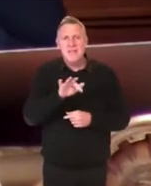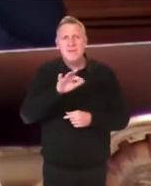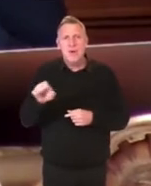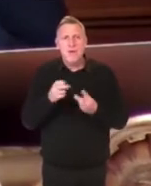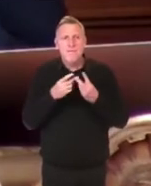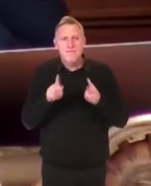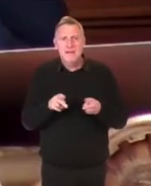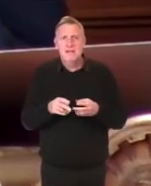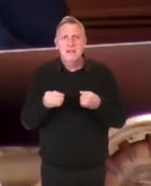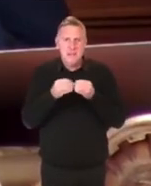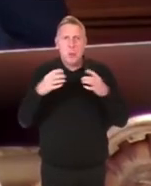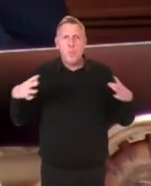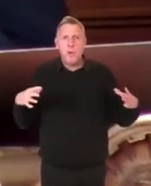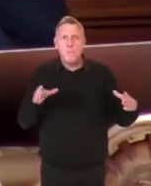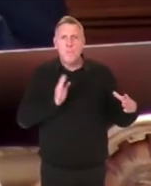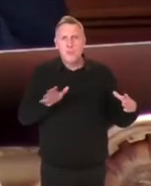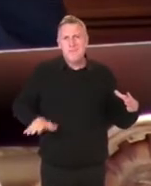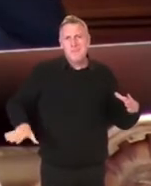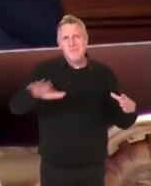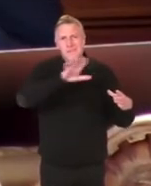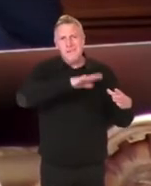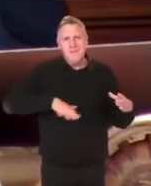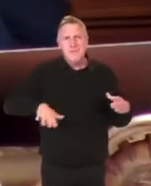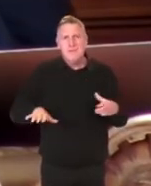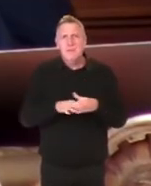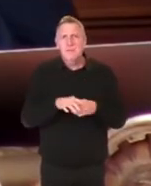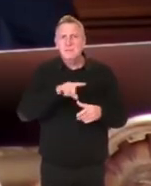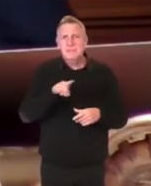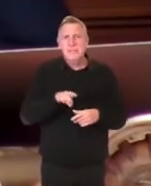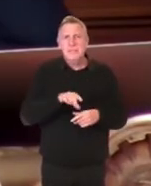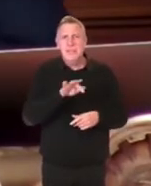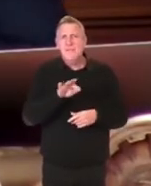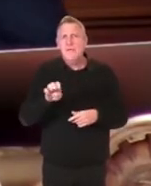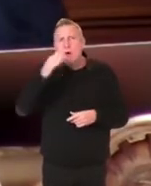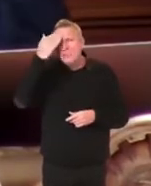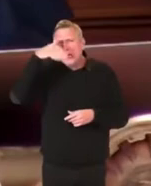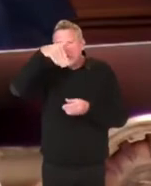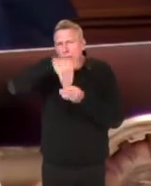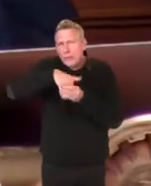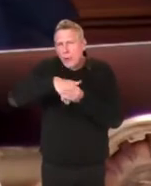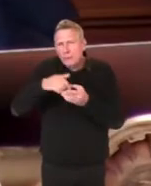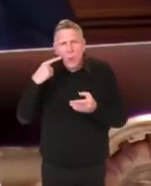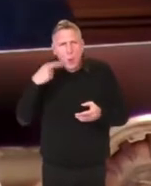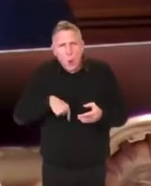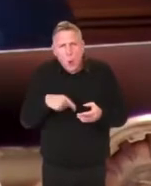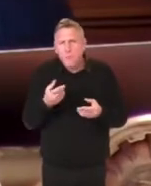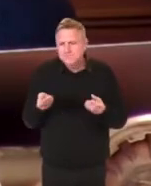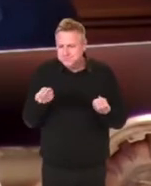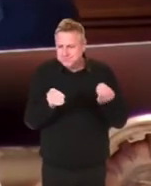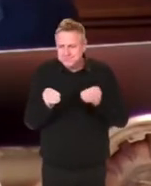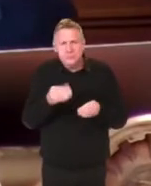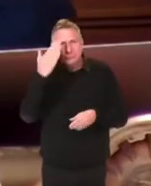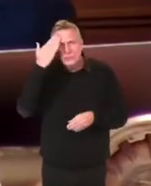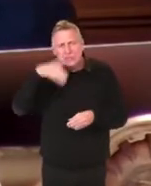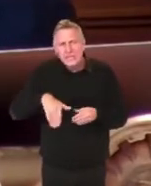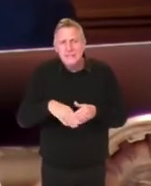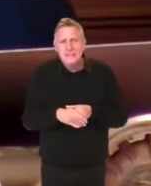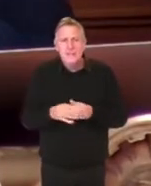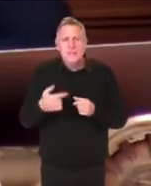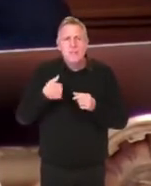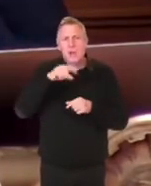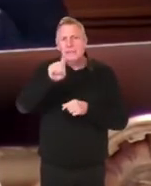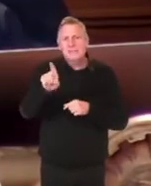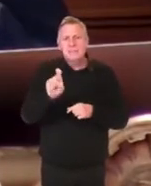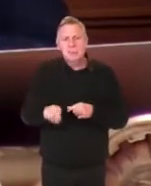notre métropole. Tout le monde sait ici ce qu'est une ZFE, ce qu'elle va comporter, ce qu'elle va impliquer. Et la question que j'aurais aimé, ou les questions plutôt que j'aurais aimé vous